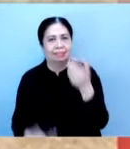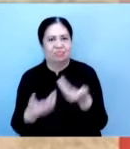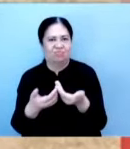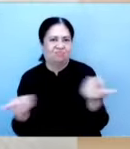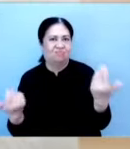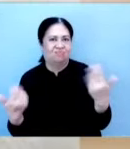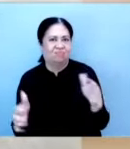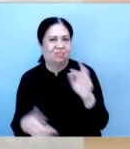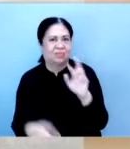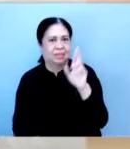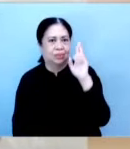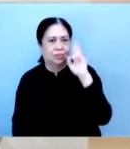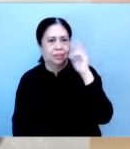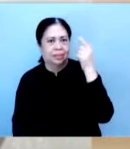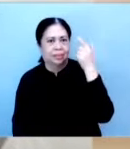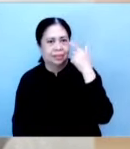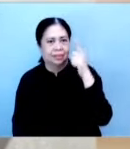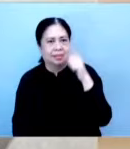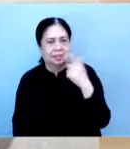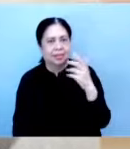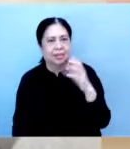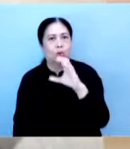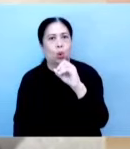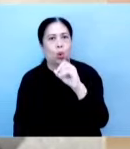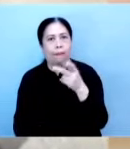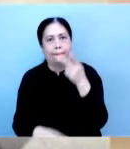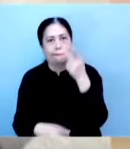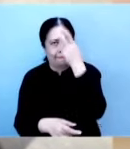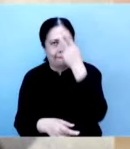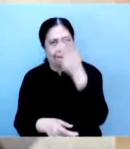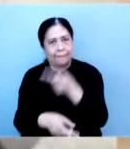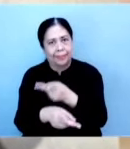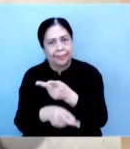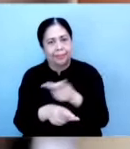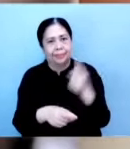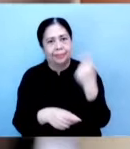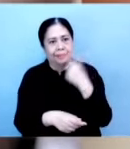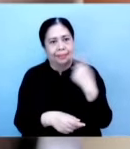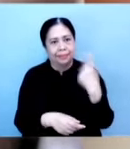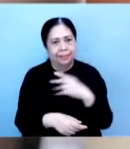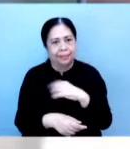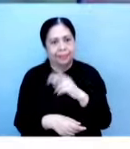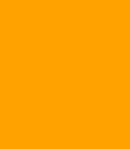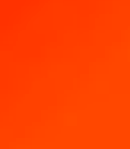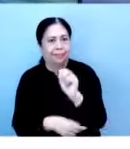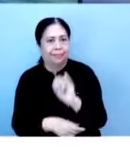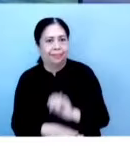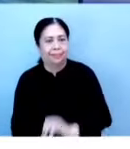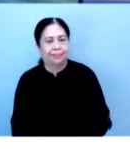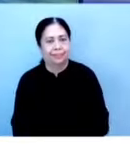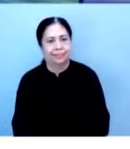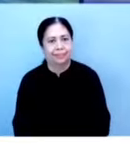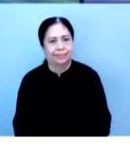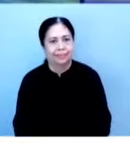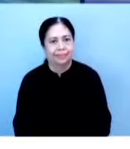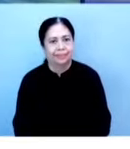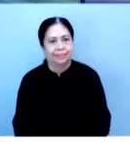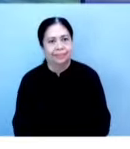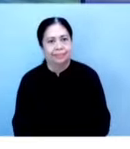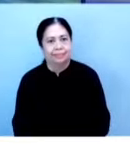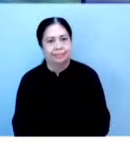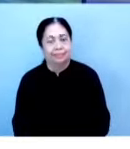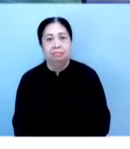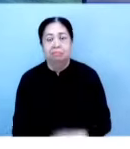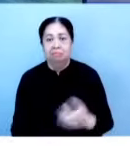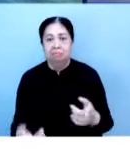Richard at nagc sila sa mga anak nilang sina Zion at Kai pinatulan naman ng